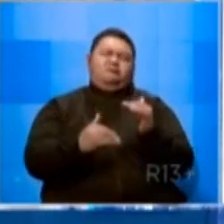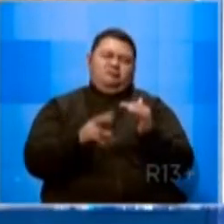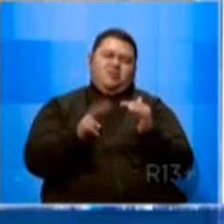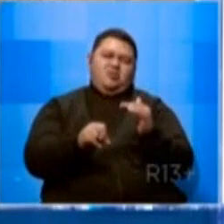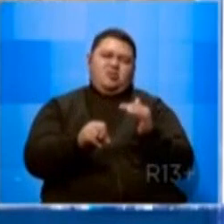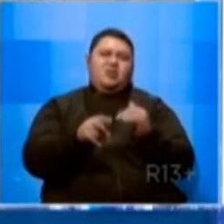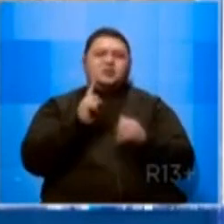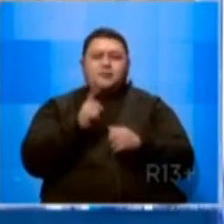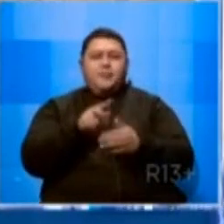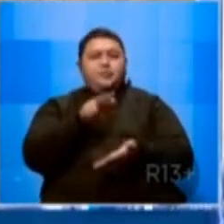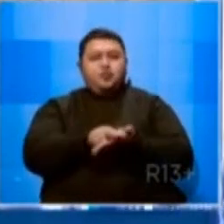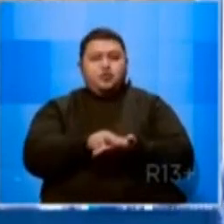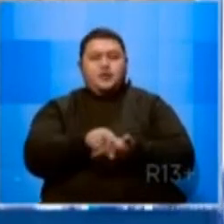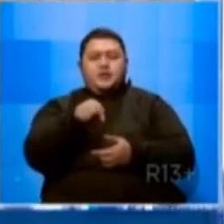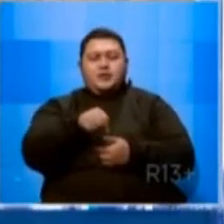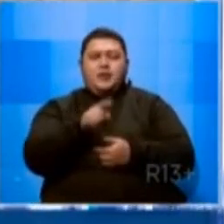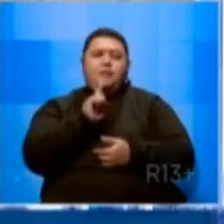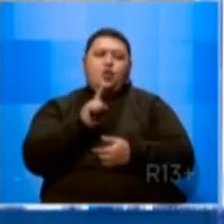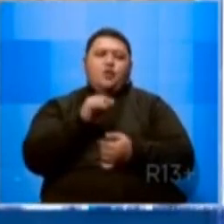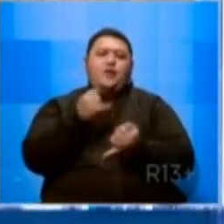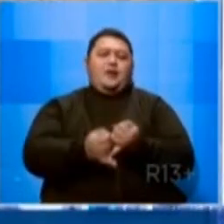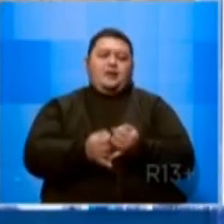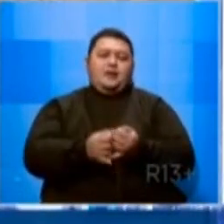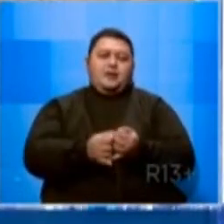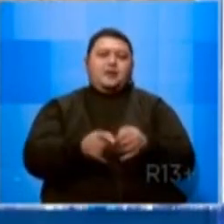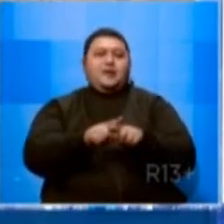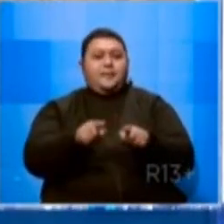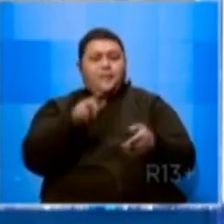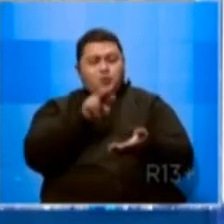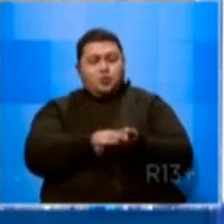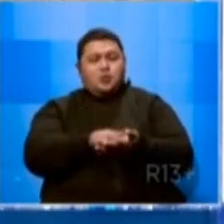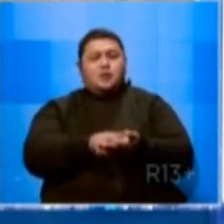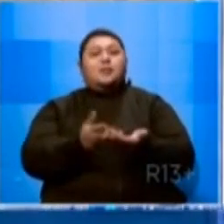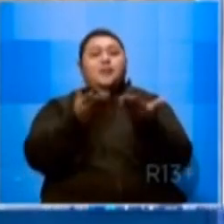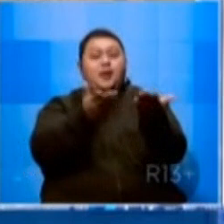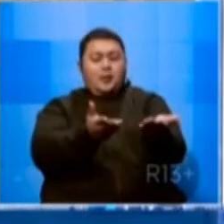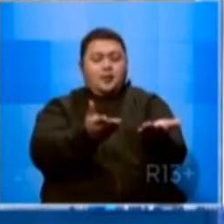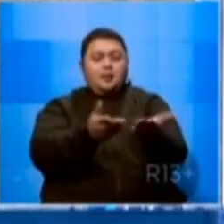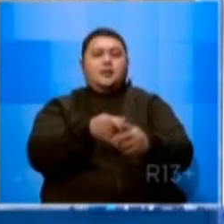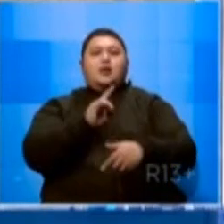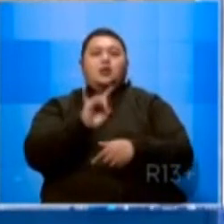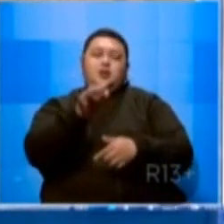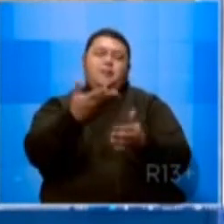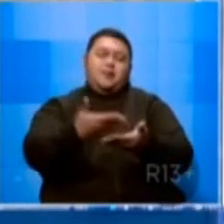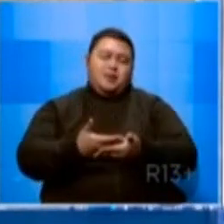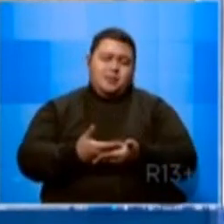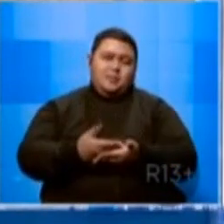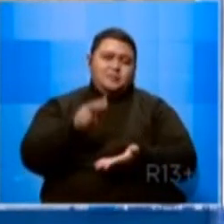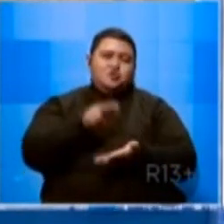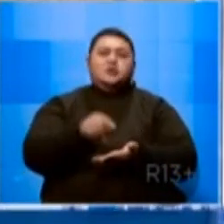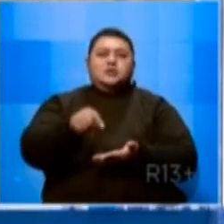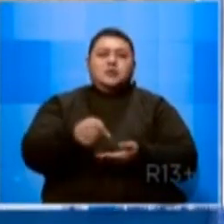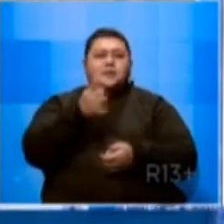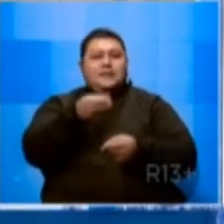keputusan belum Indra Namun demikian kami kembalikan ke para pihak apabila tidak menerima putusan bisa melakukan